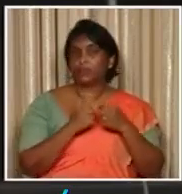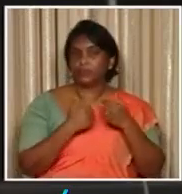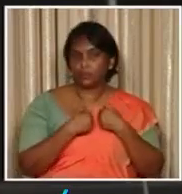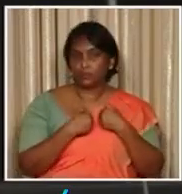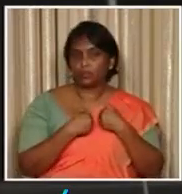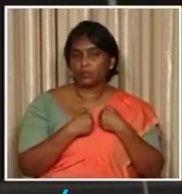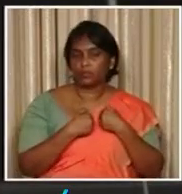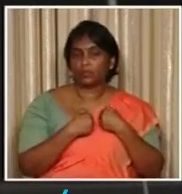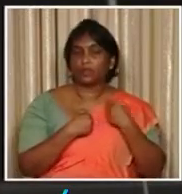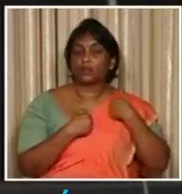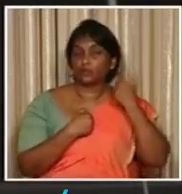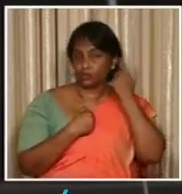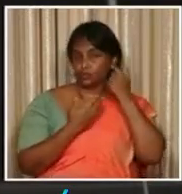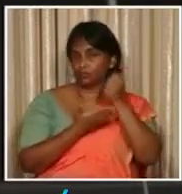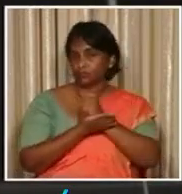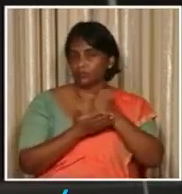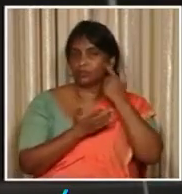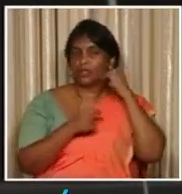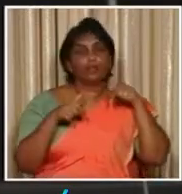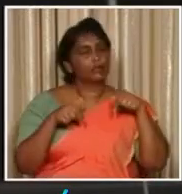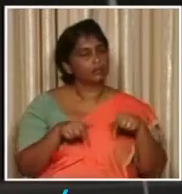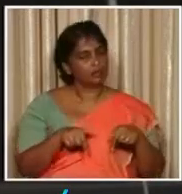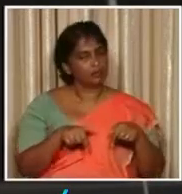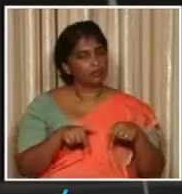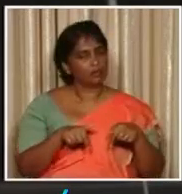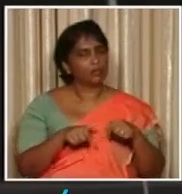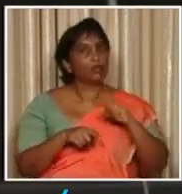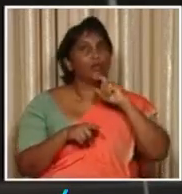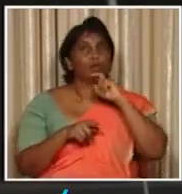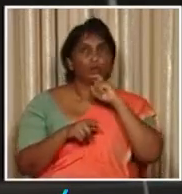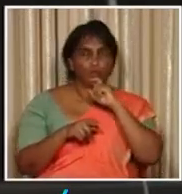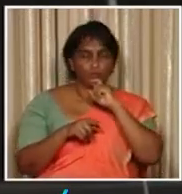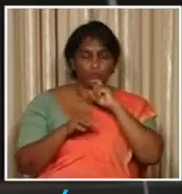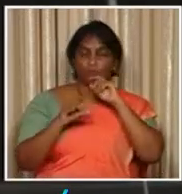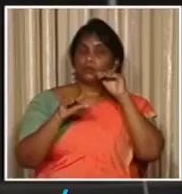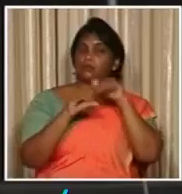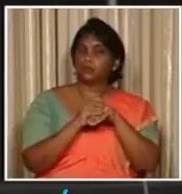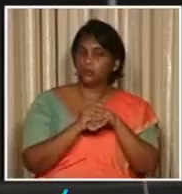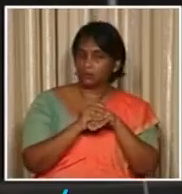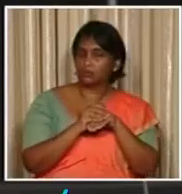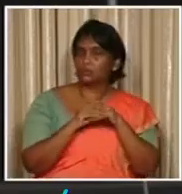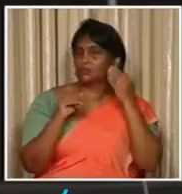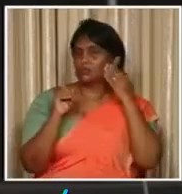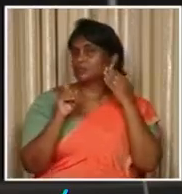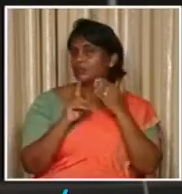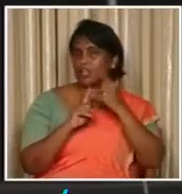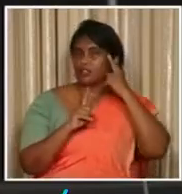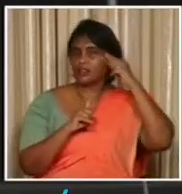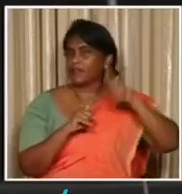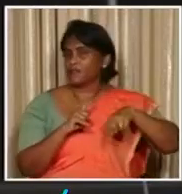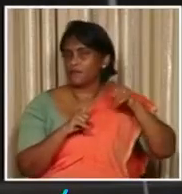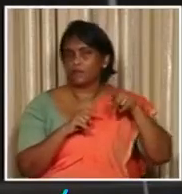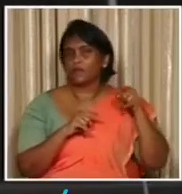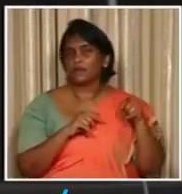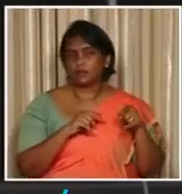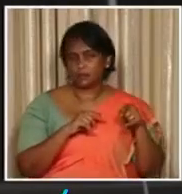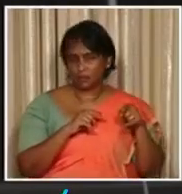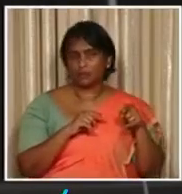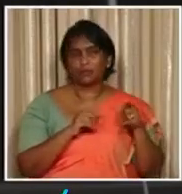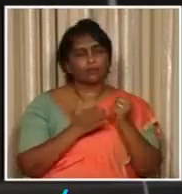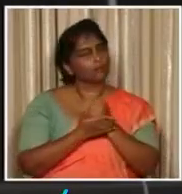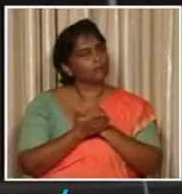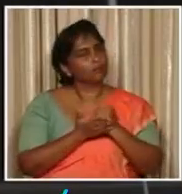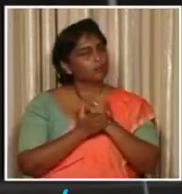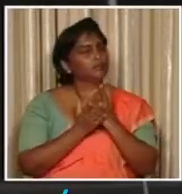කවුරුත් දන්නවා. අද අධිකරණය කෙරෙහි තියෙන මේ විශ්වාසය